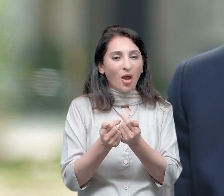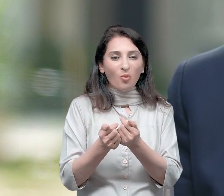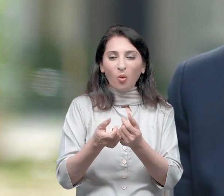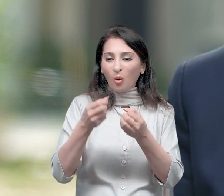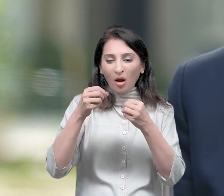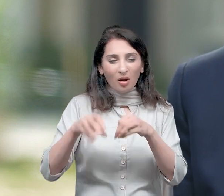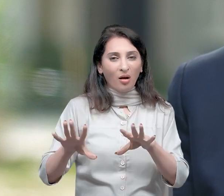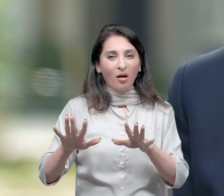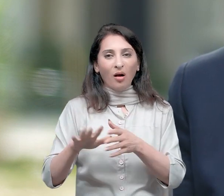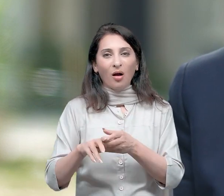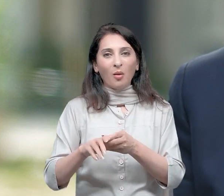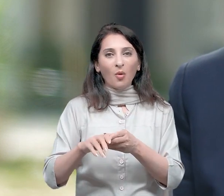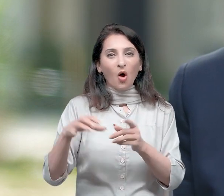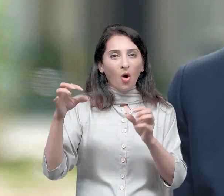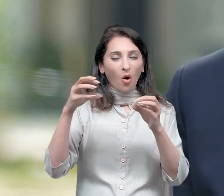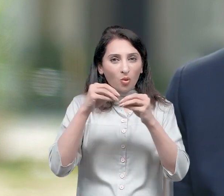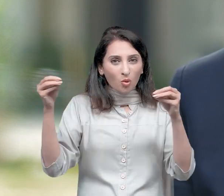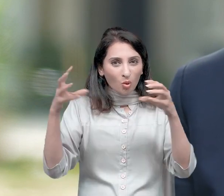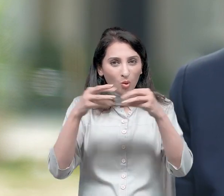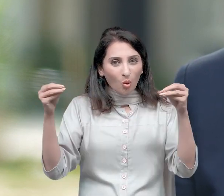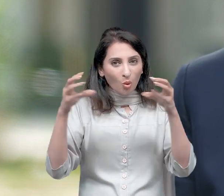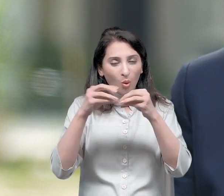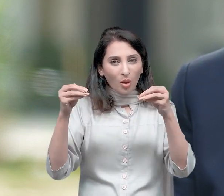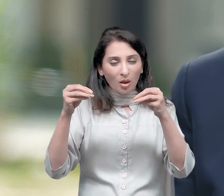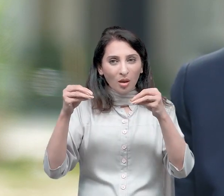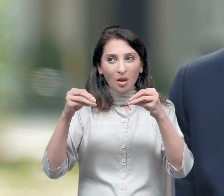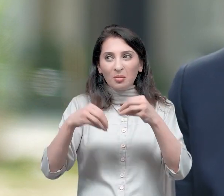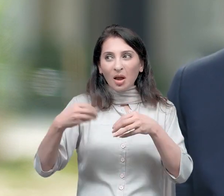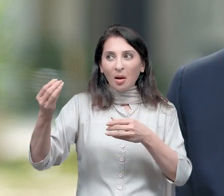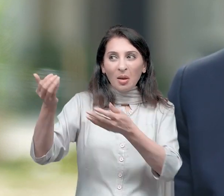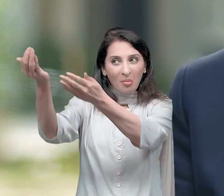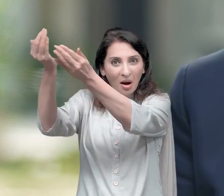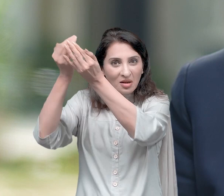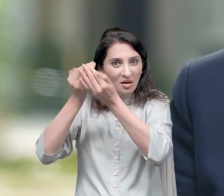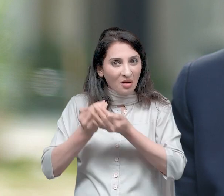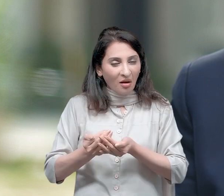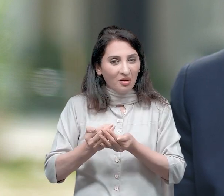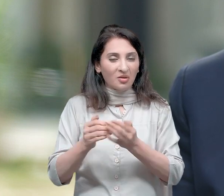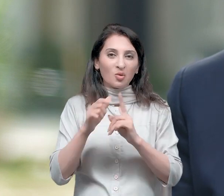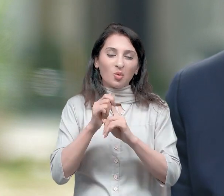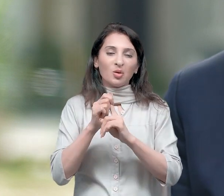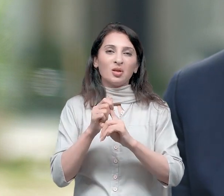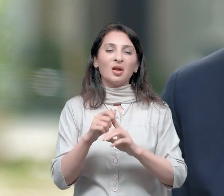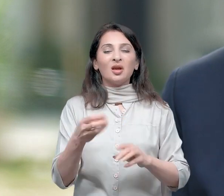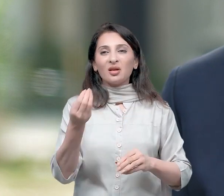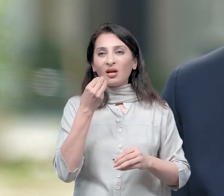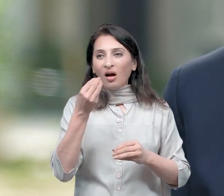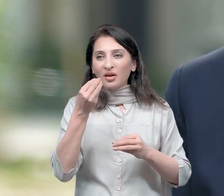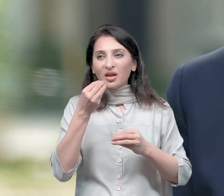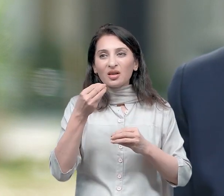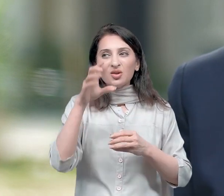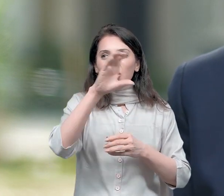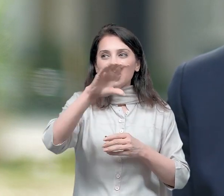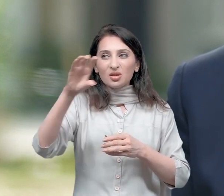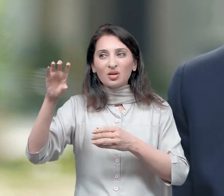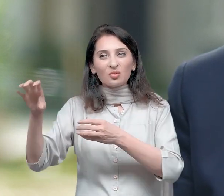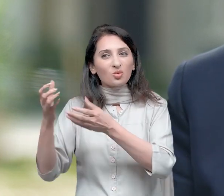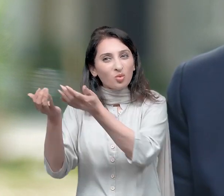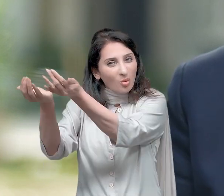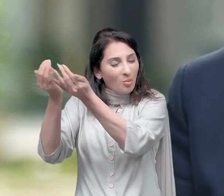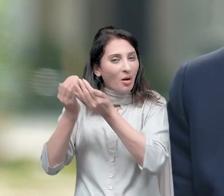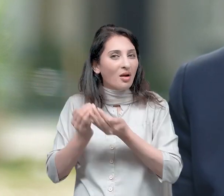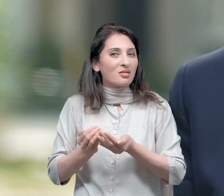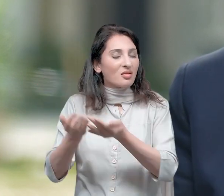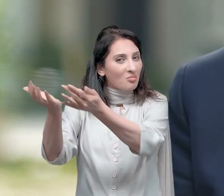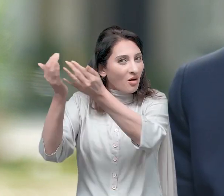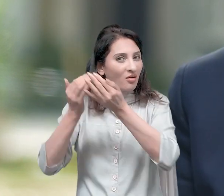کہ ہمارے ہاں کچھ فصلیں بھی اچھی نہیں ہوئیں، ہماری کاٹن بھی ہمیں برآمد کرنی پڑی، اس کے علاوہ